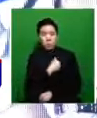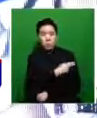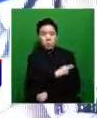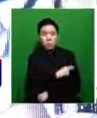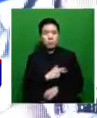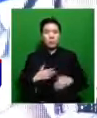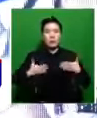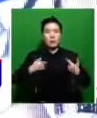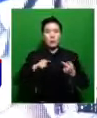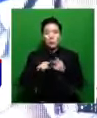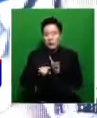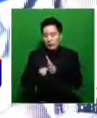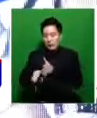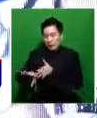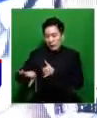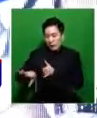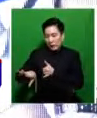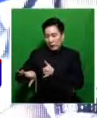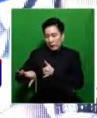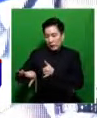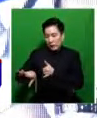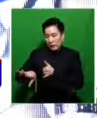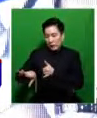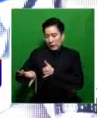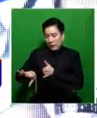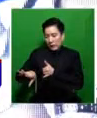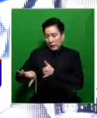ที่ติดเชื้อโควิดเนี่ยนะครับ